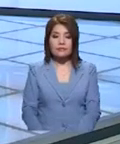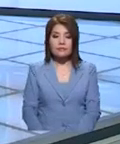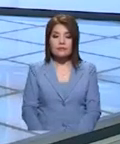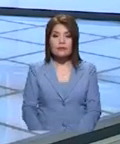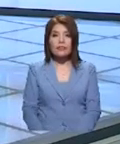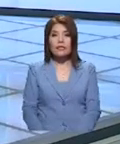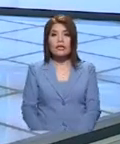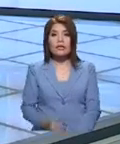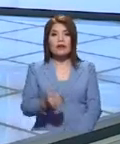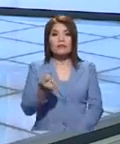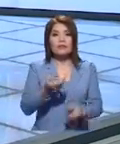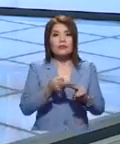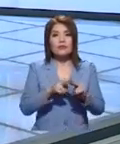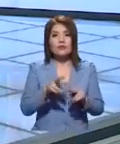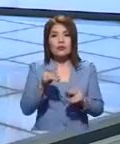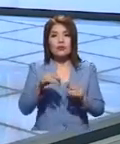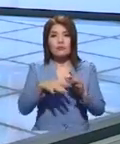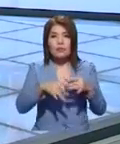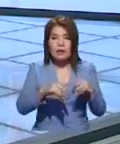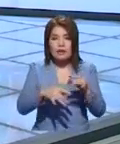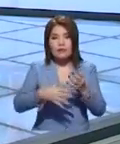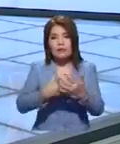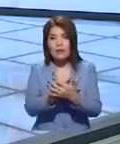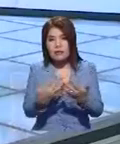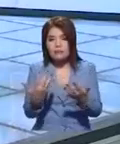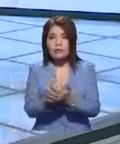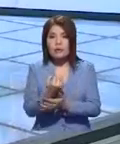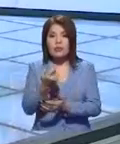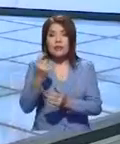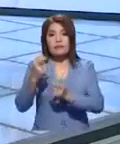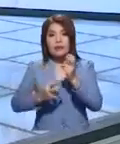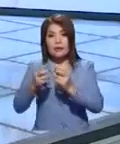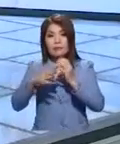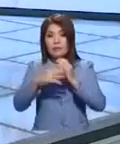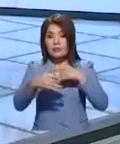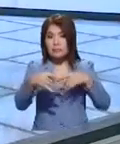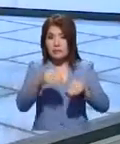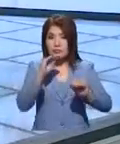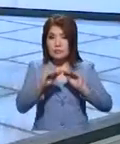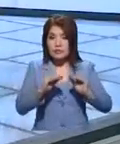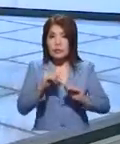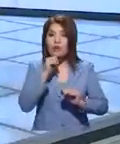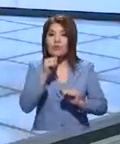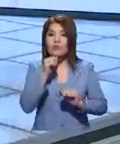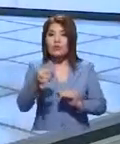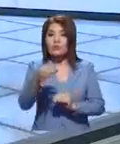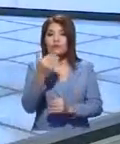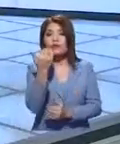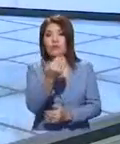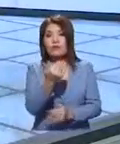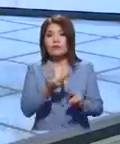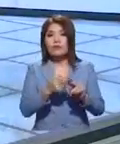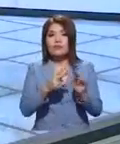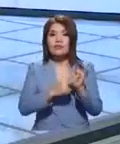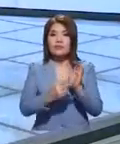Астықты аймақ тобыл бойы көлік индустриясының драйверіне айналды. Елімізде өндірілген автокөліктің 61% Қостанай облысына тиесілі. Жыл басынан бері